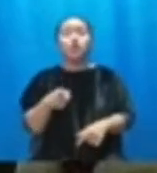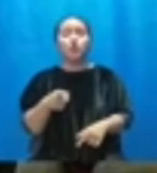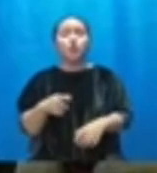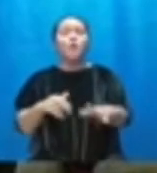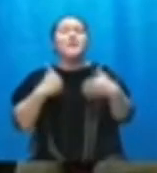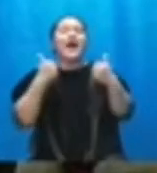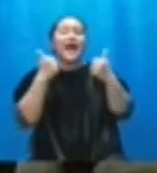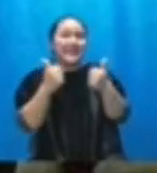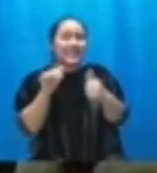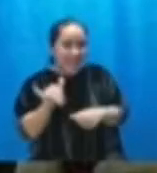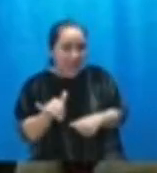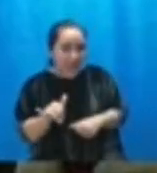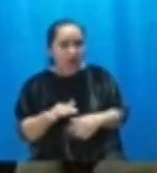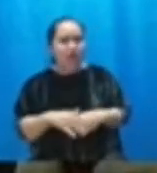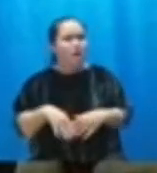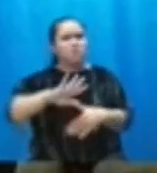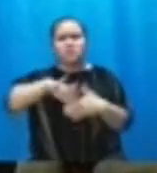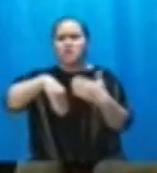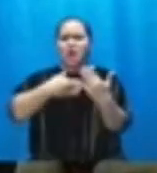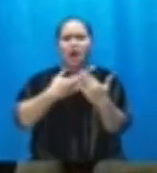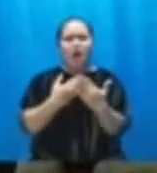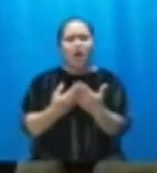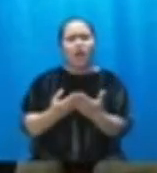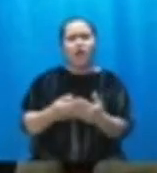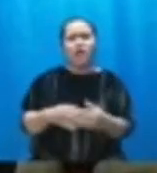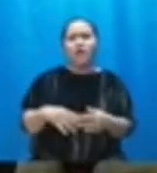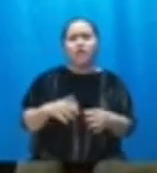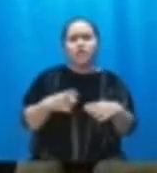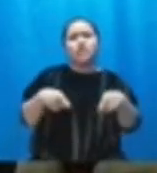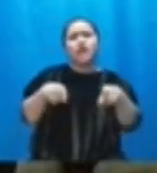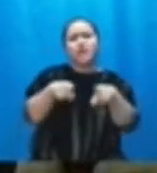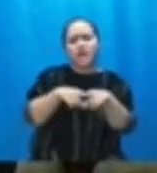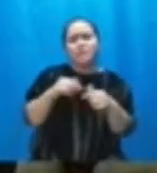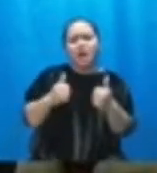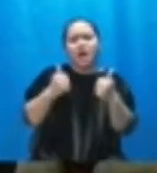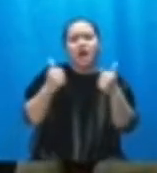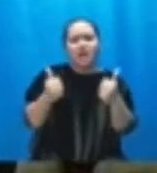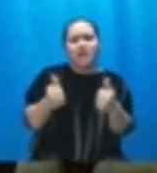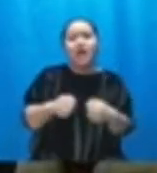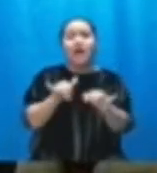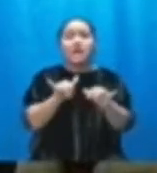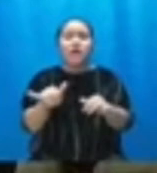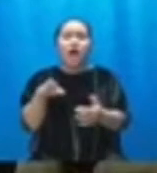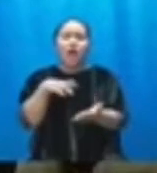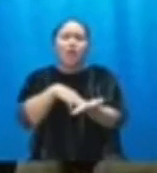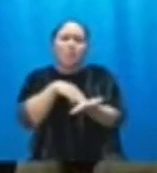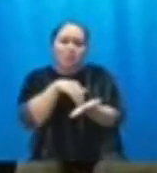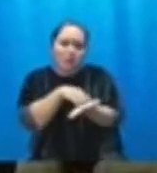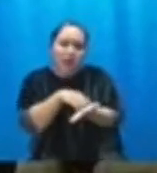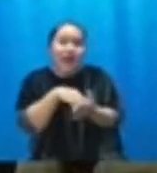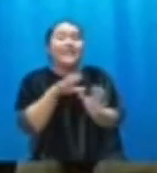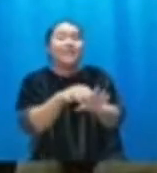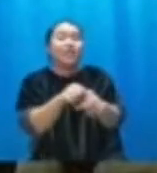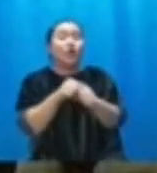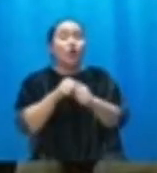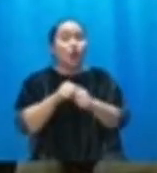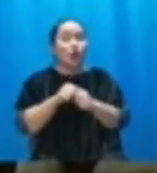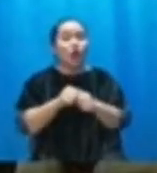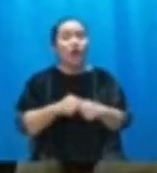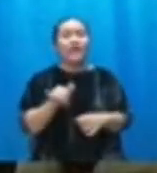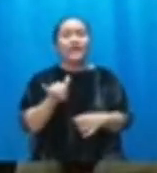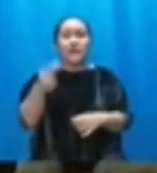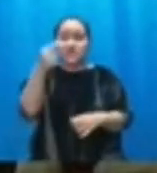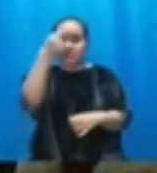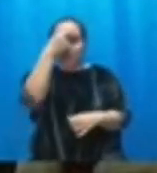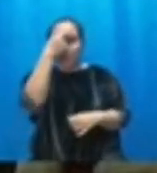memang baik segala-galanya dibuat lebih baik yang lemah ditolong Hai yang sakit juga